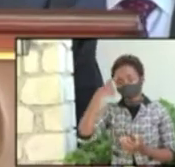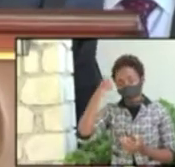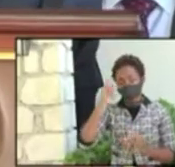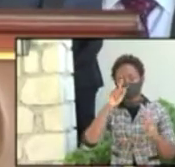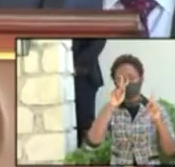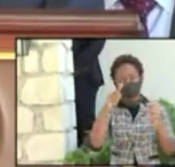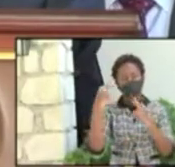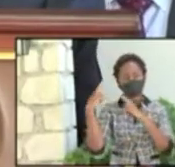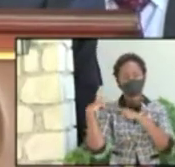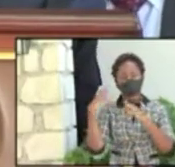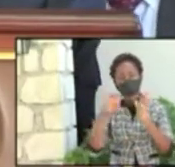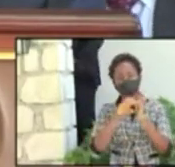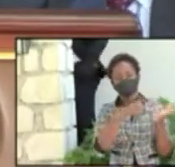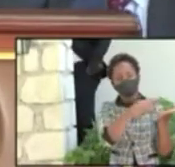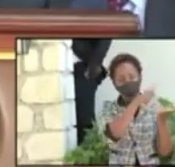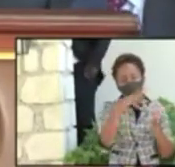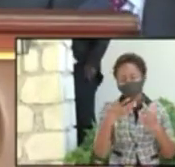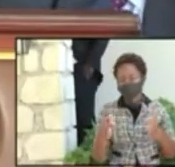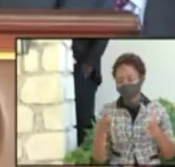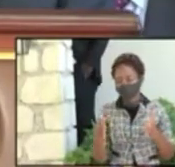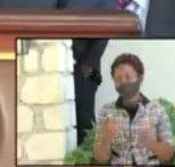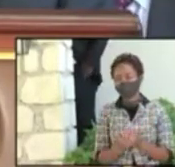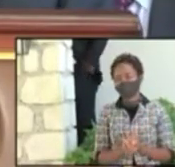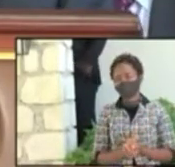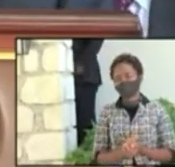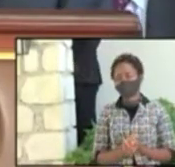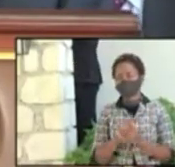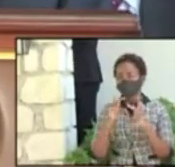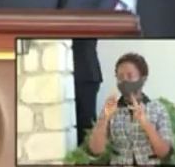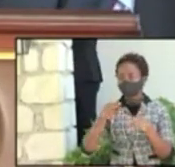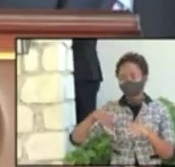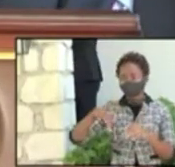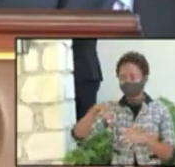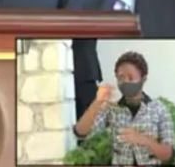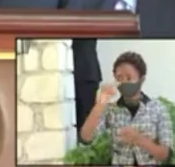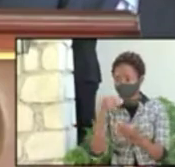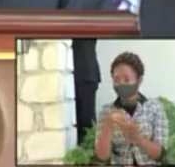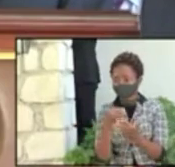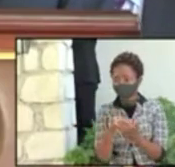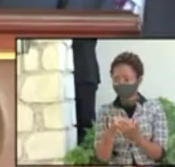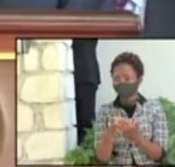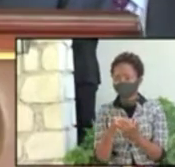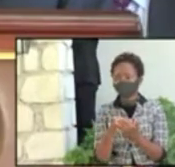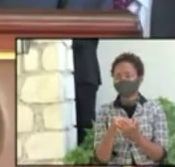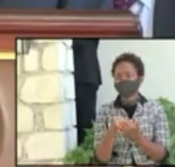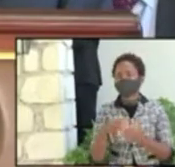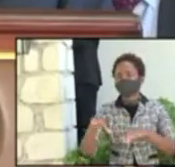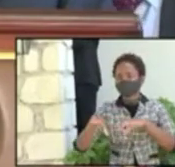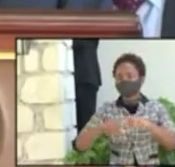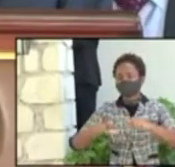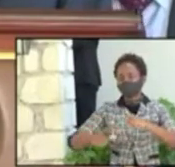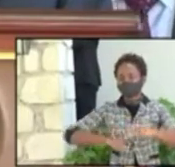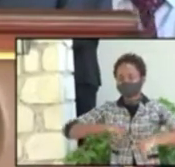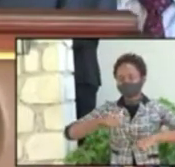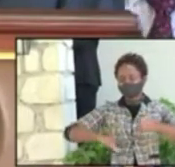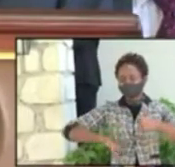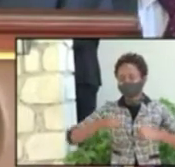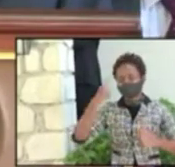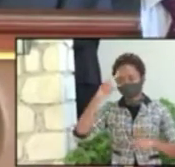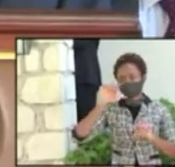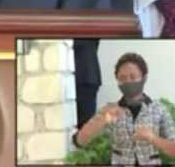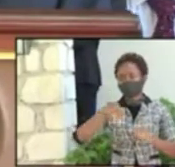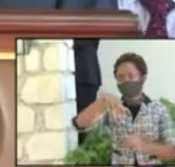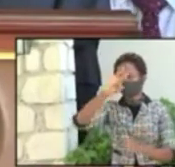touché déjà et clair que qui pas nommé qui pas encore touché et eh bien nous pour faire activité pour yo capable